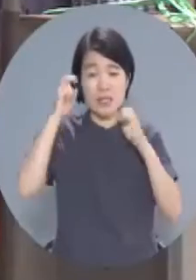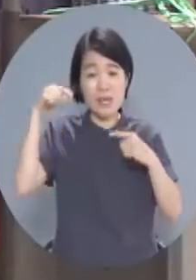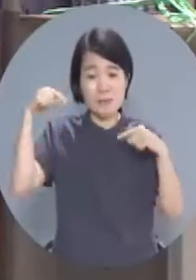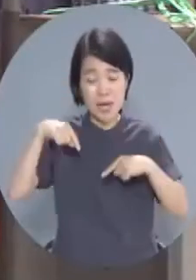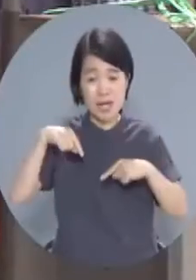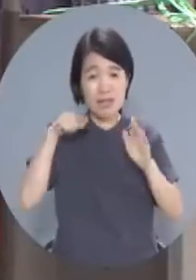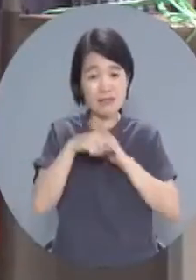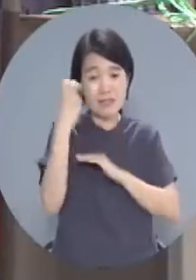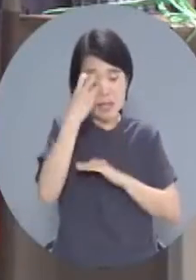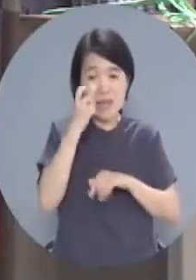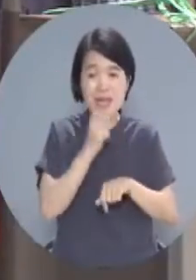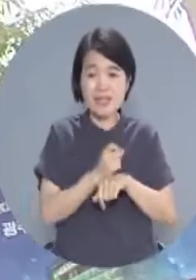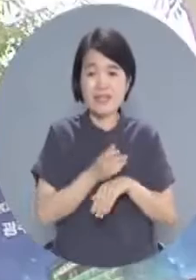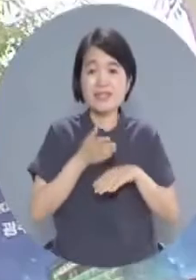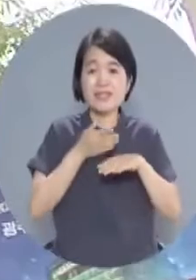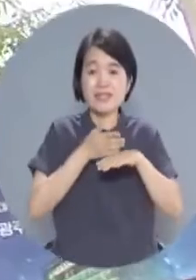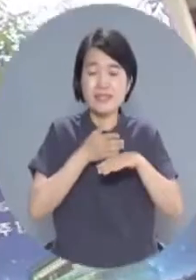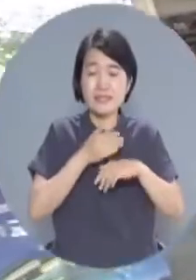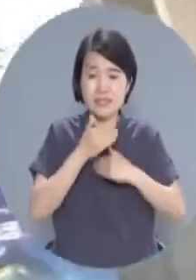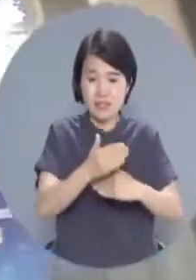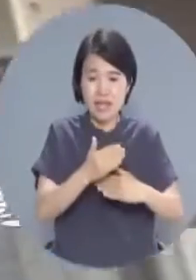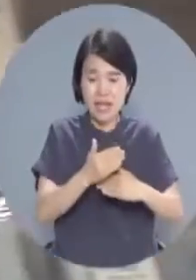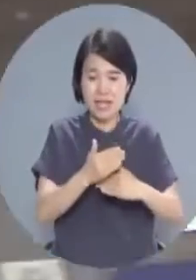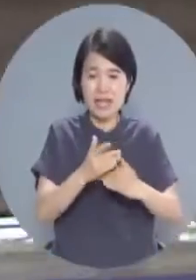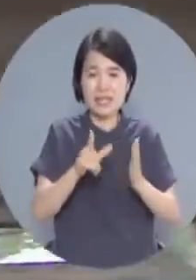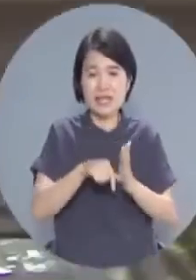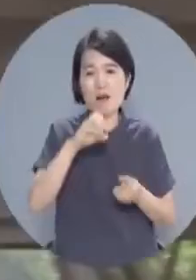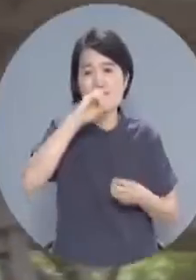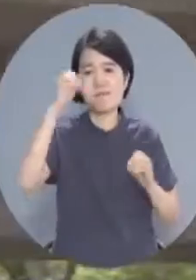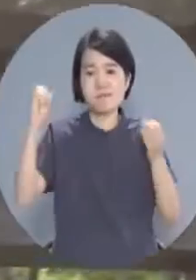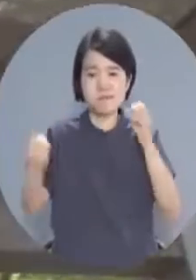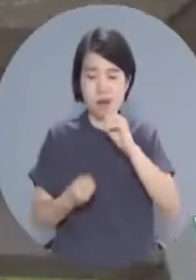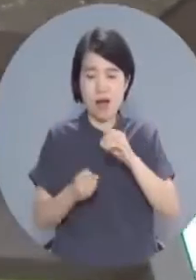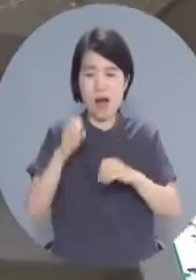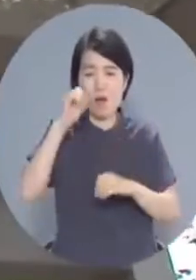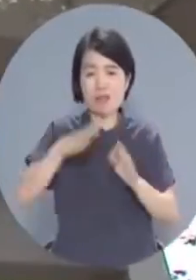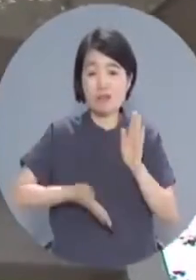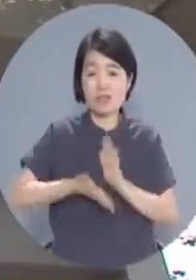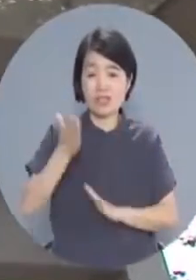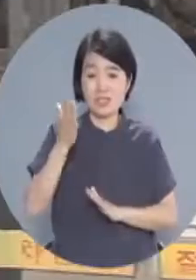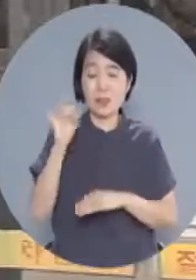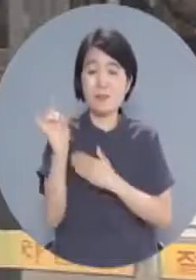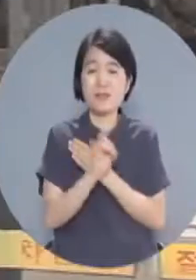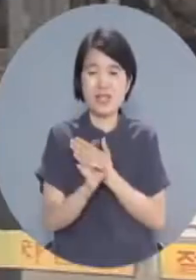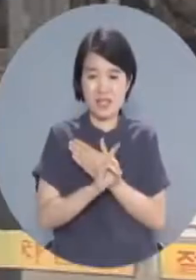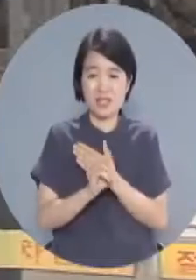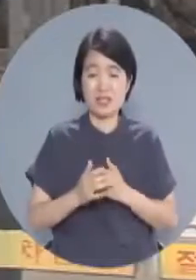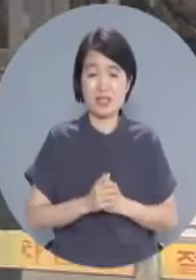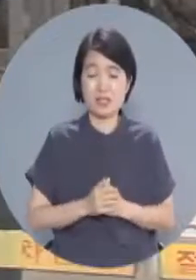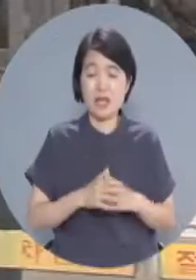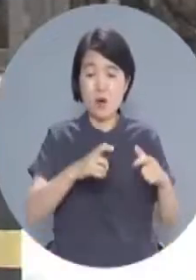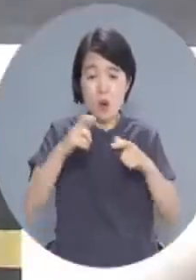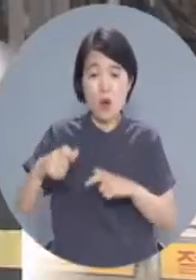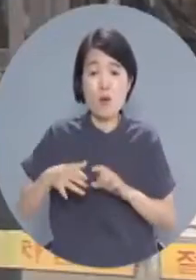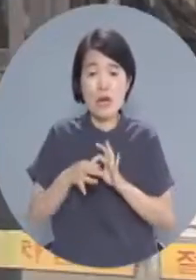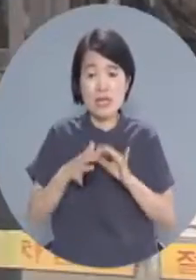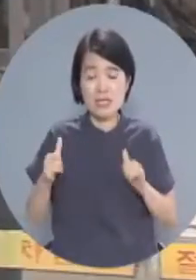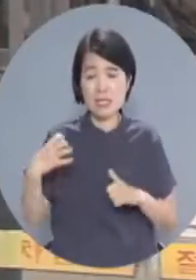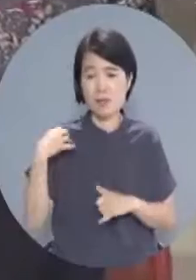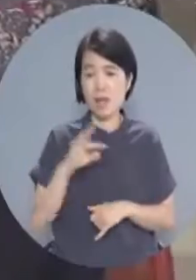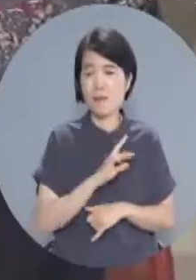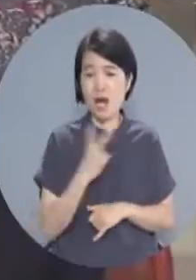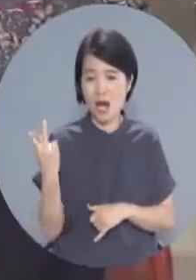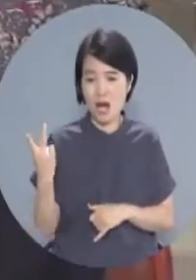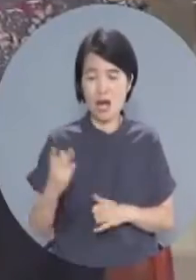점검 등 행정 절차를 거치는데 시간이 필요했기 때문이라고 광주시는 설명합니다. 각 구의 관계자들은